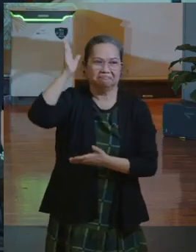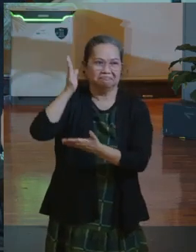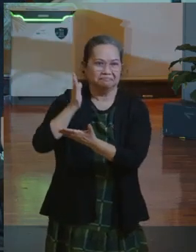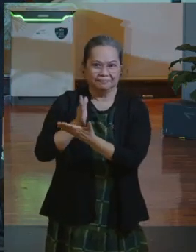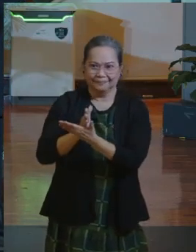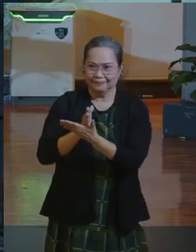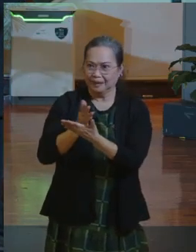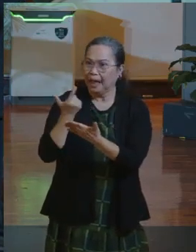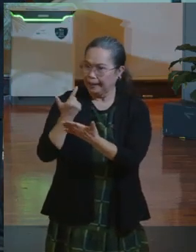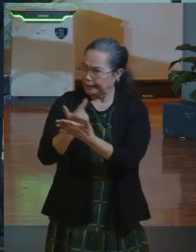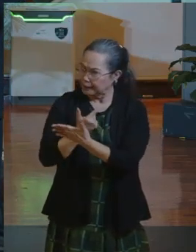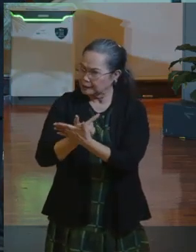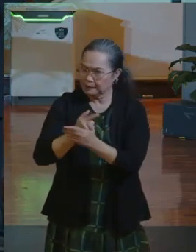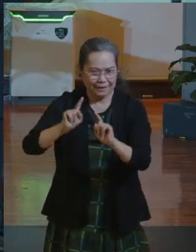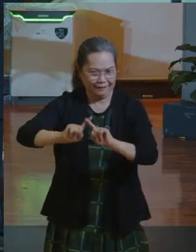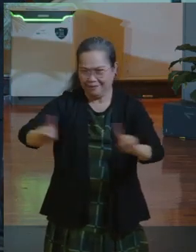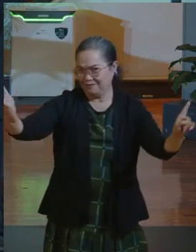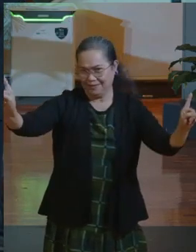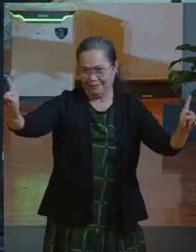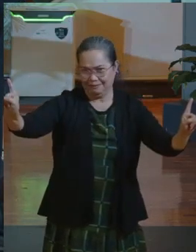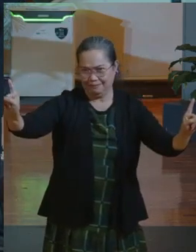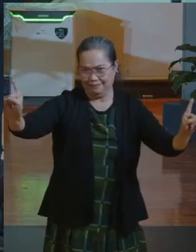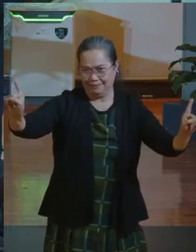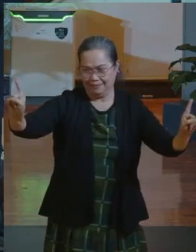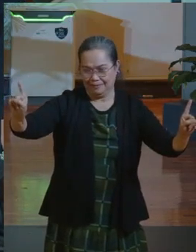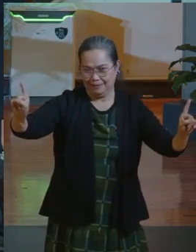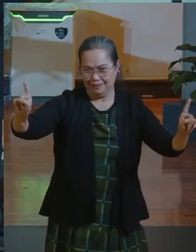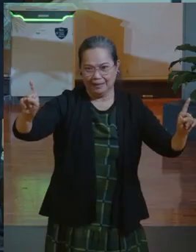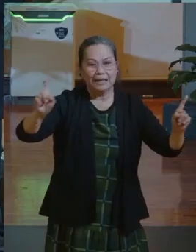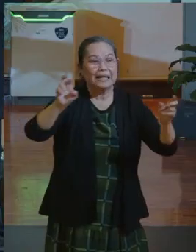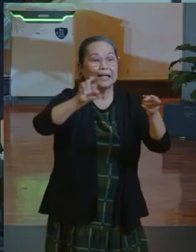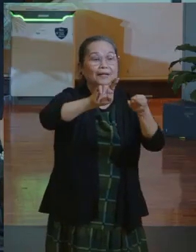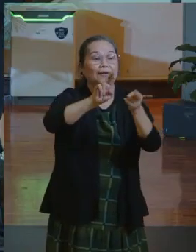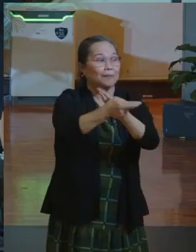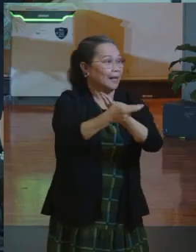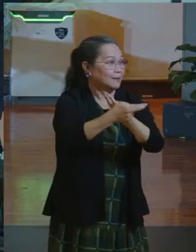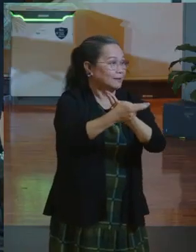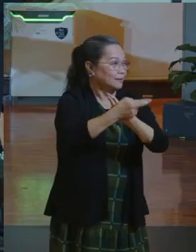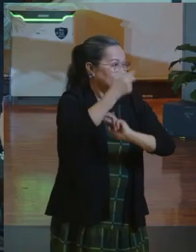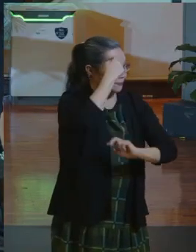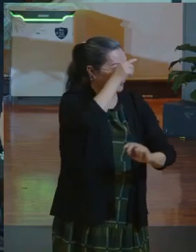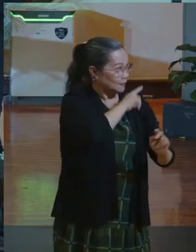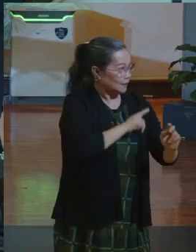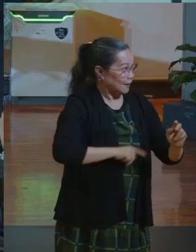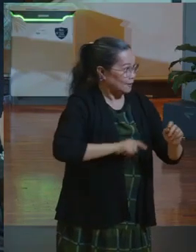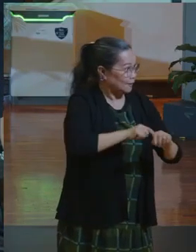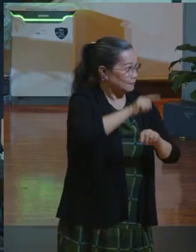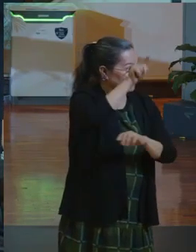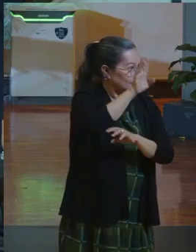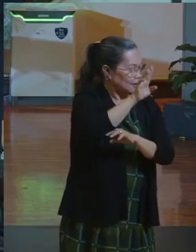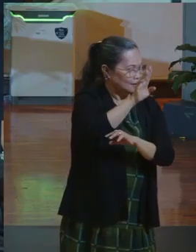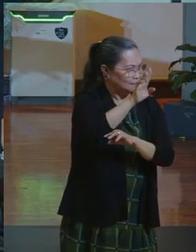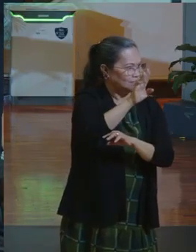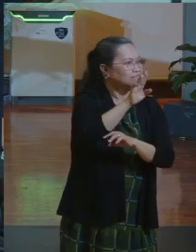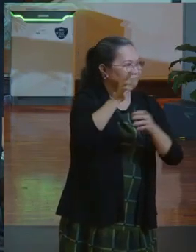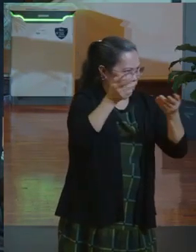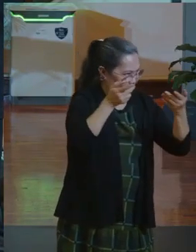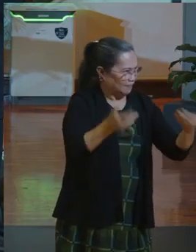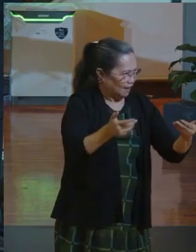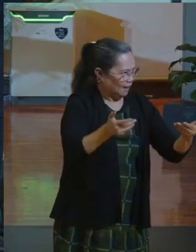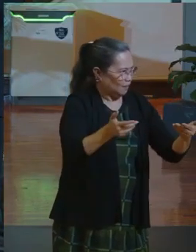ay kabaliktaran. Repent, for the kingdom of God is at hand. Yan po